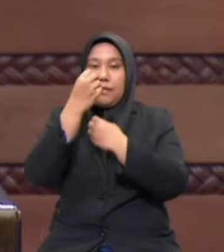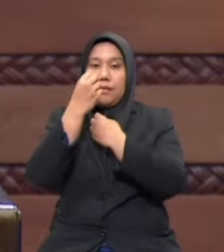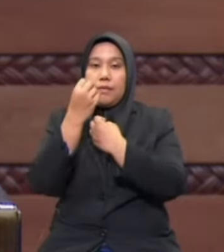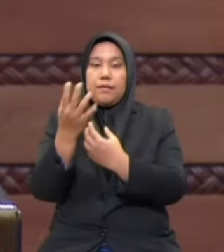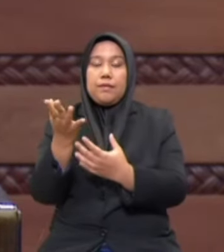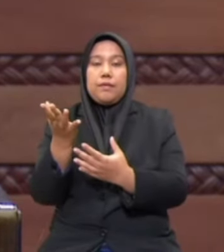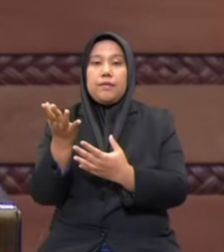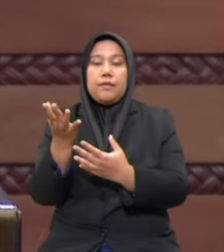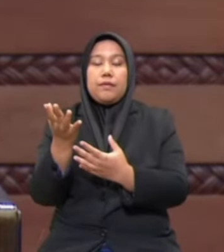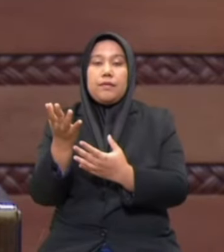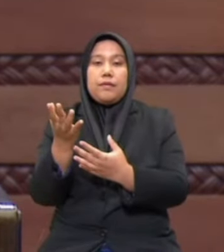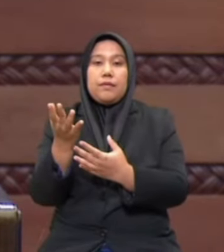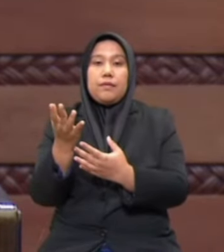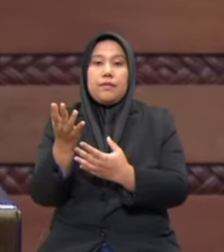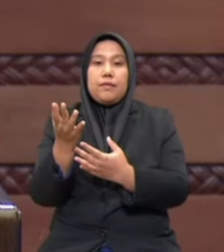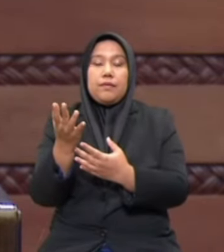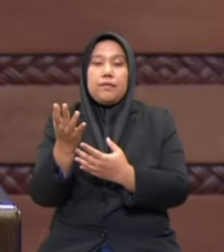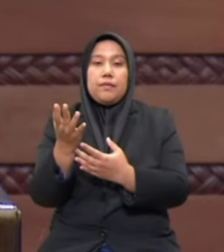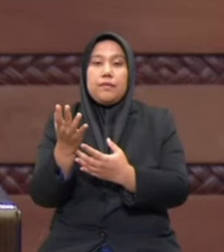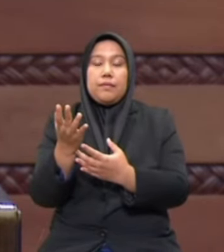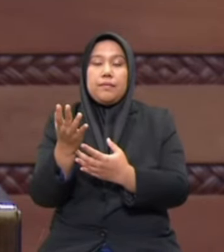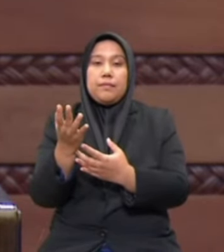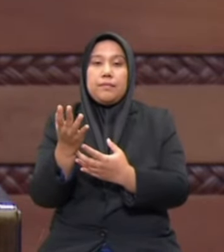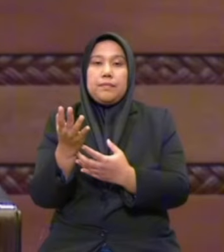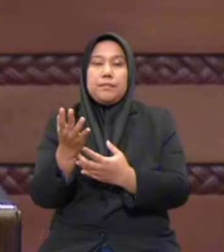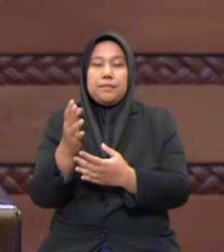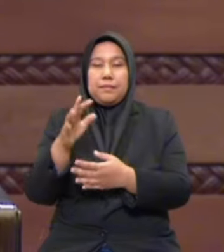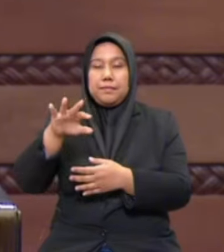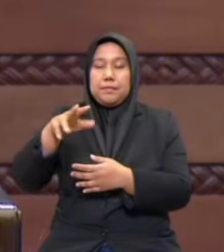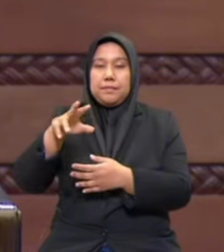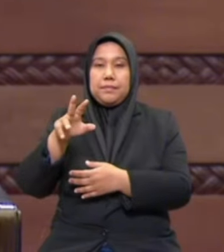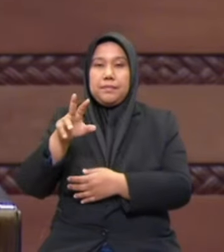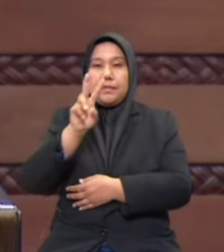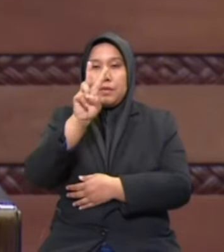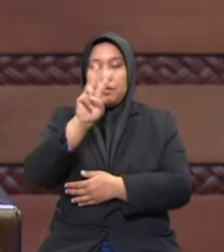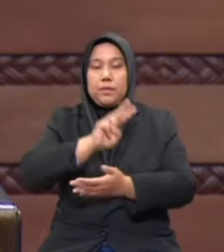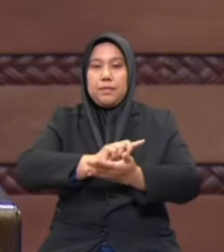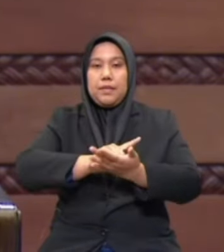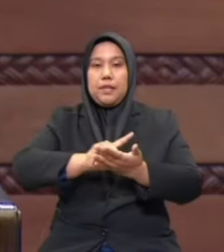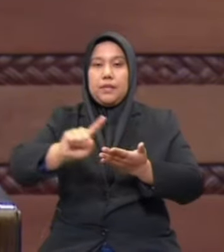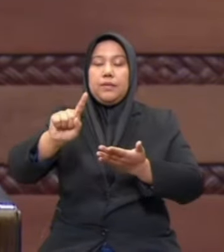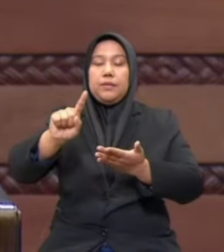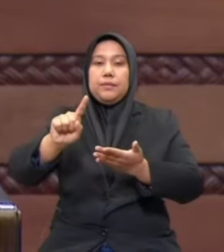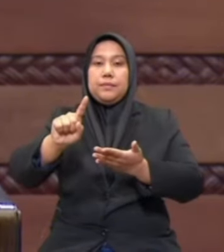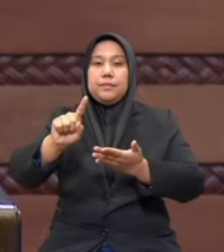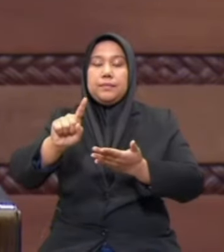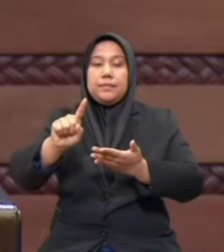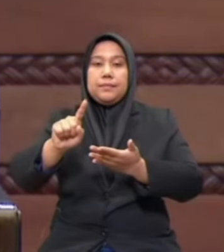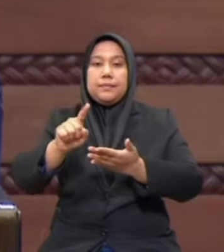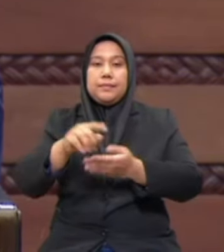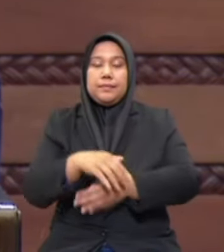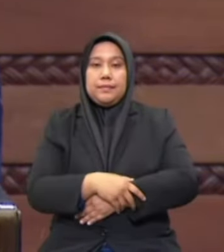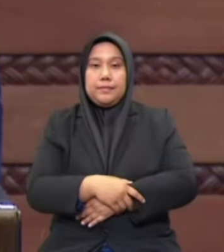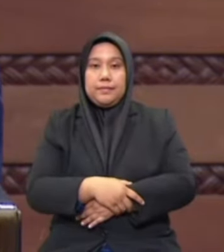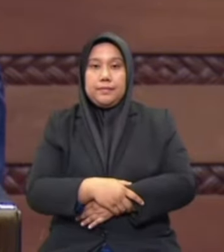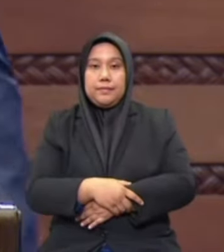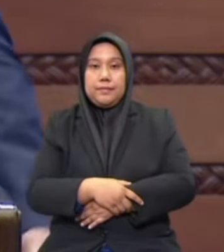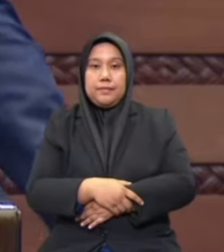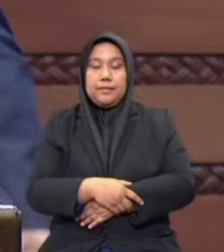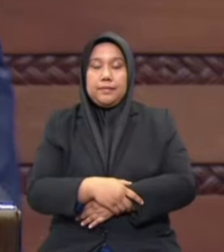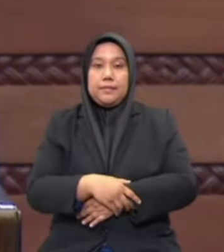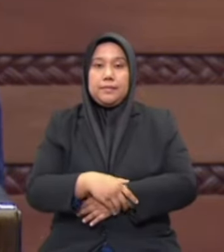Mungkin ambil du t Minggu e du Minggu Sorry Dan juga imigrtion